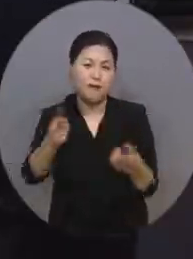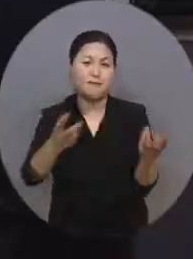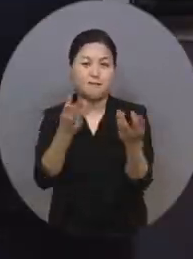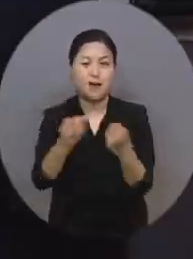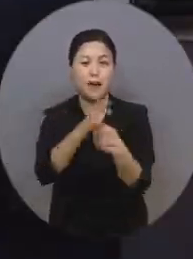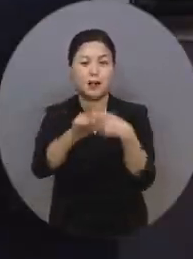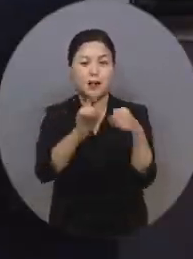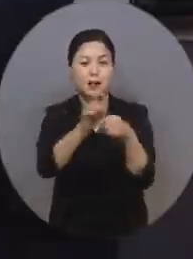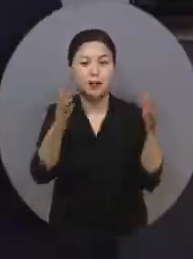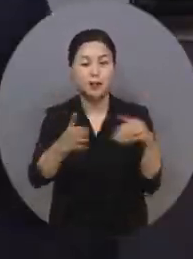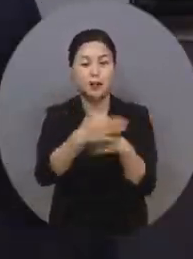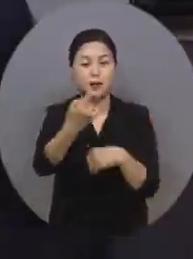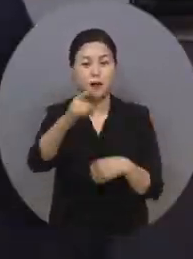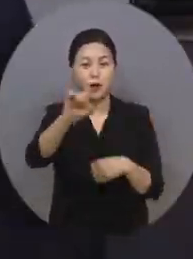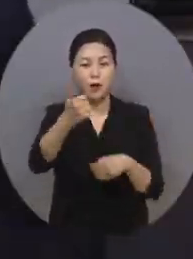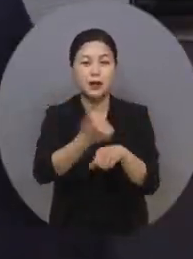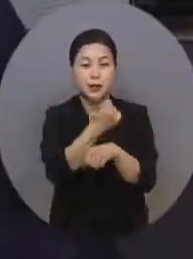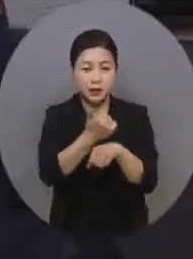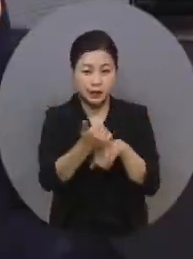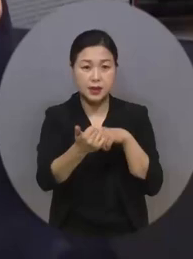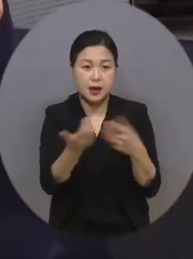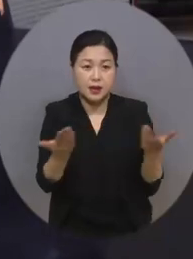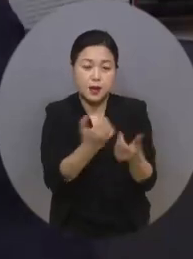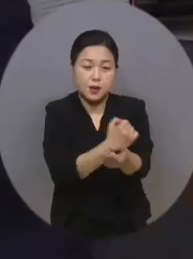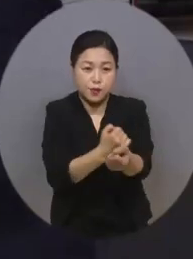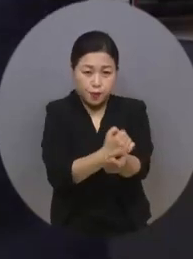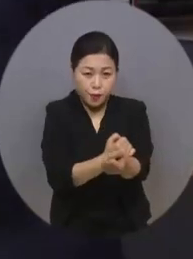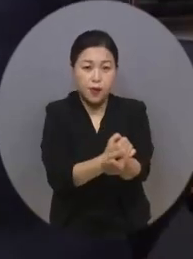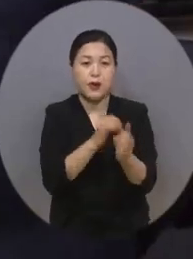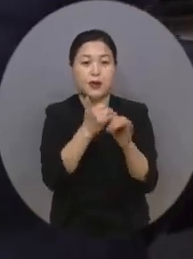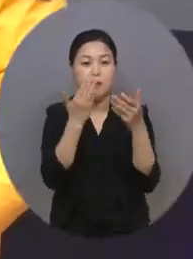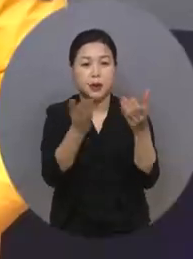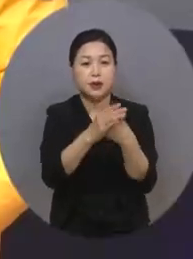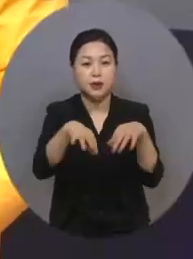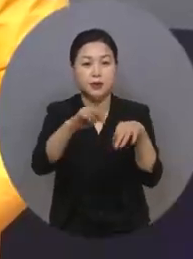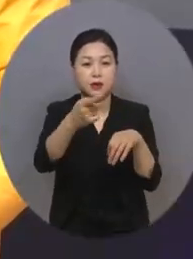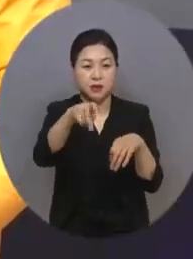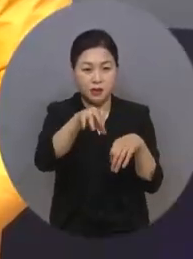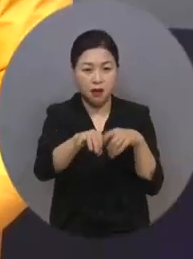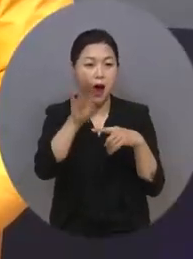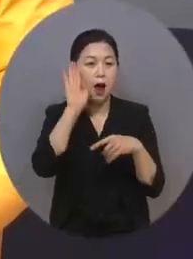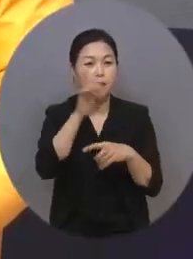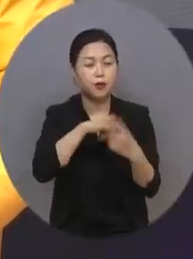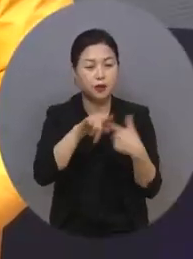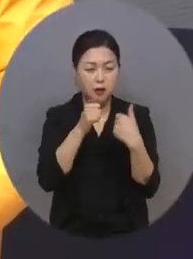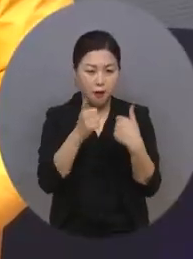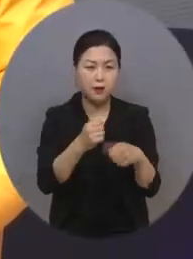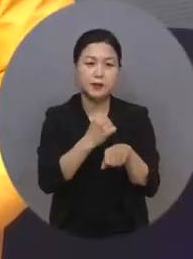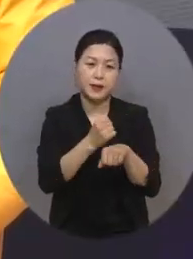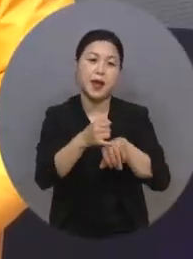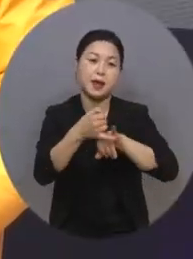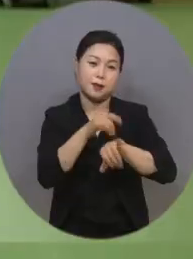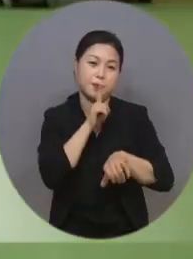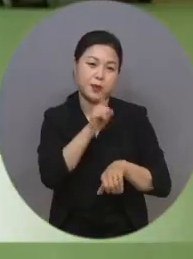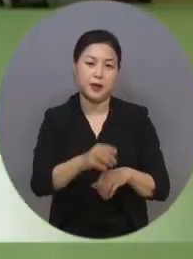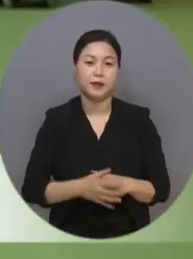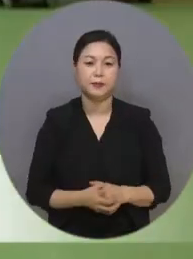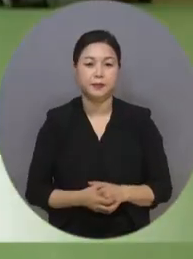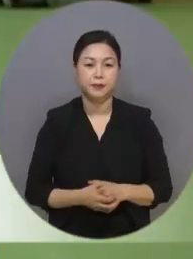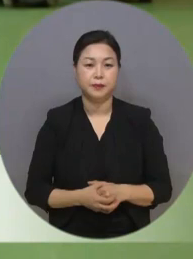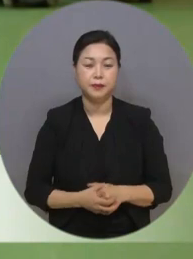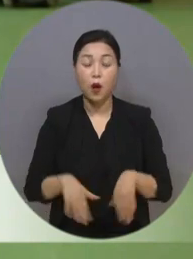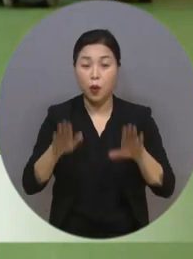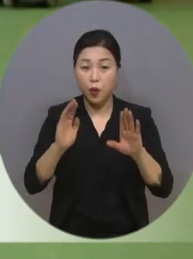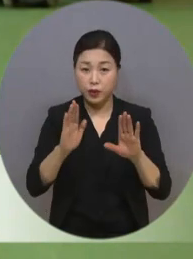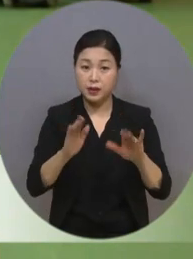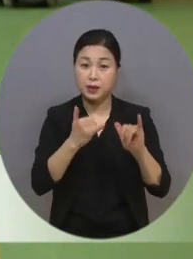동안 1,500시간 이상을 봉사활동을 한 공로로 상을 받은 김성령 씨는 앞으로도 더욱 열심히 하겠다고 다짐합니다. 그러니까 오늘